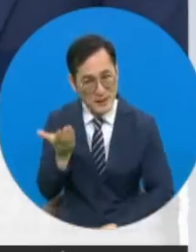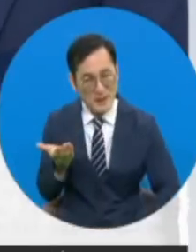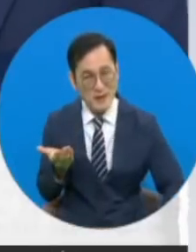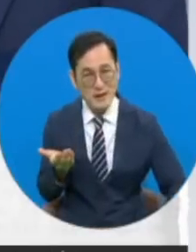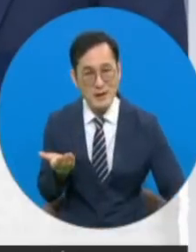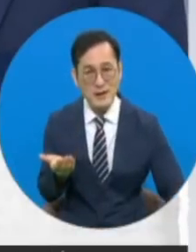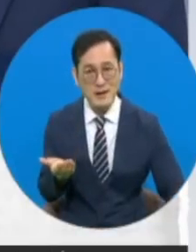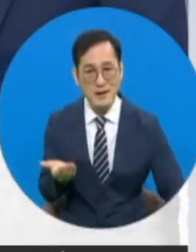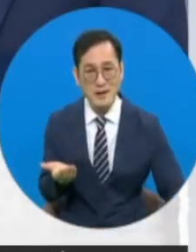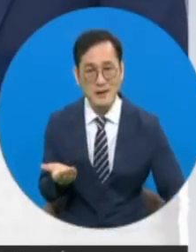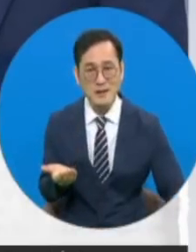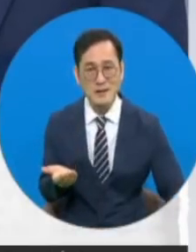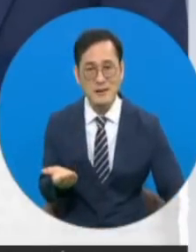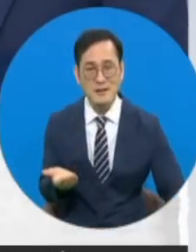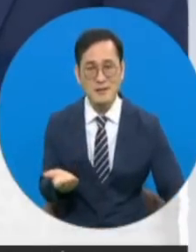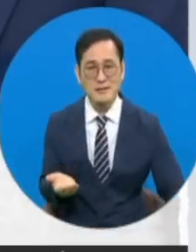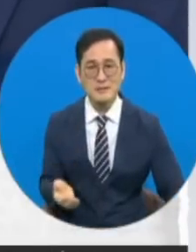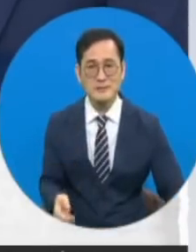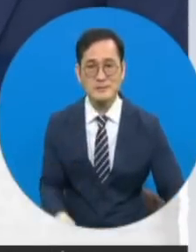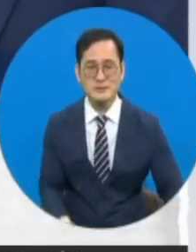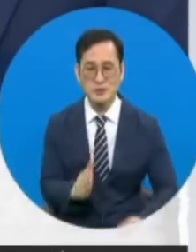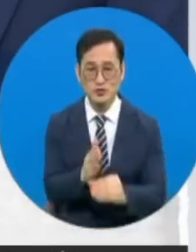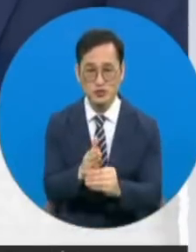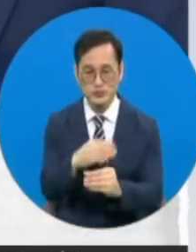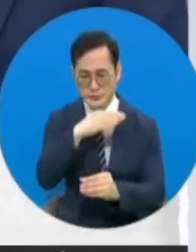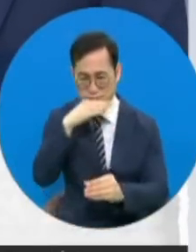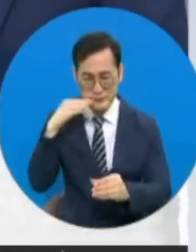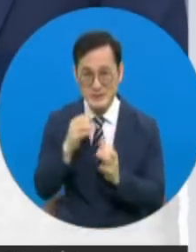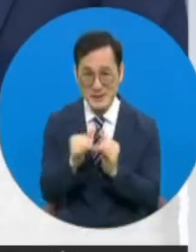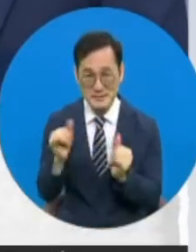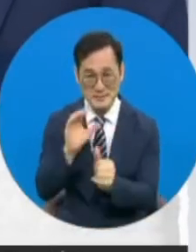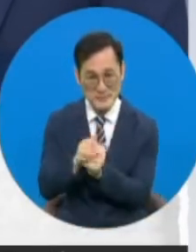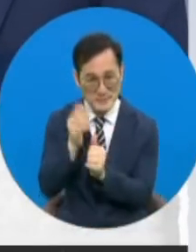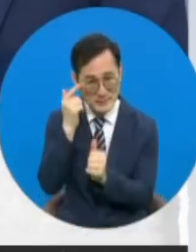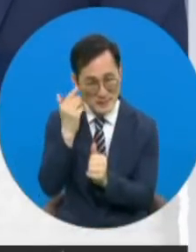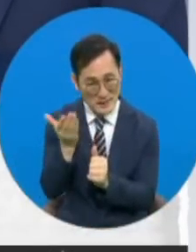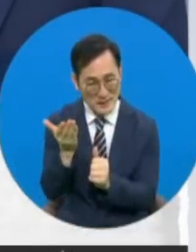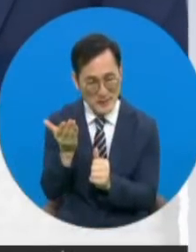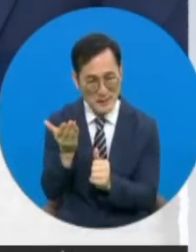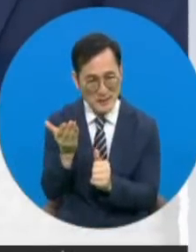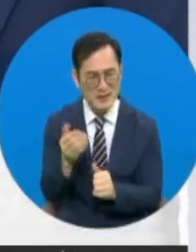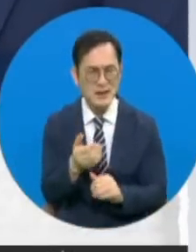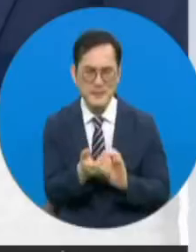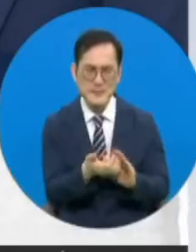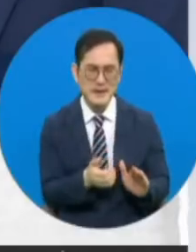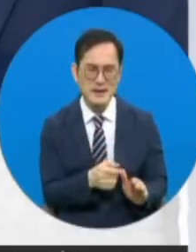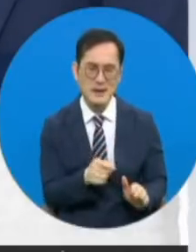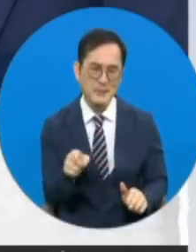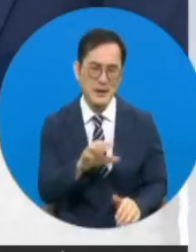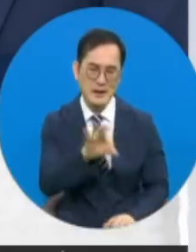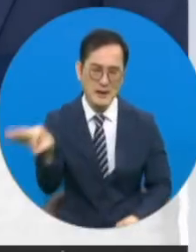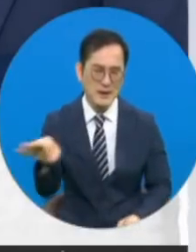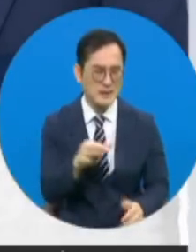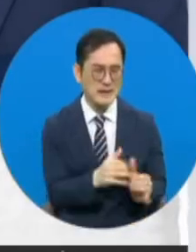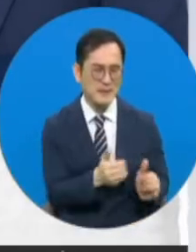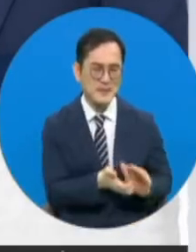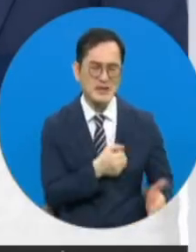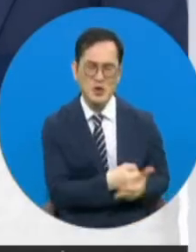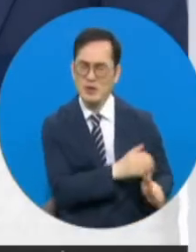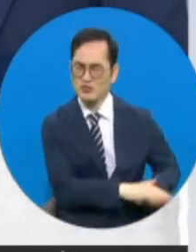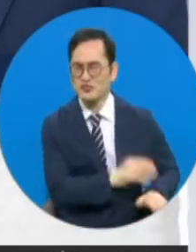대한 논란이 계속적으로 이어질 것 같고요 조금 전에 김형준께서 말씀을 해 주셨지만 이미 내정자가 있는 것으로 보아